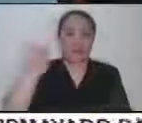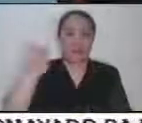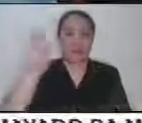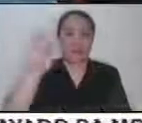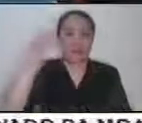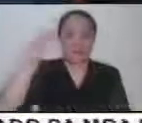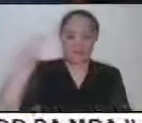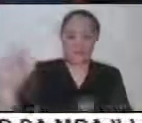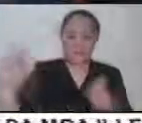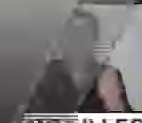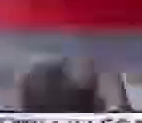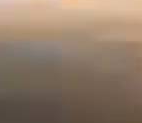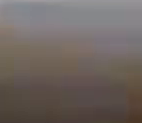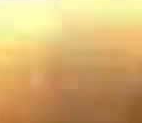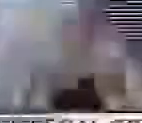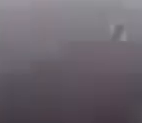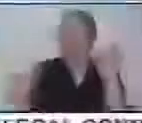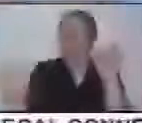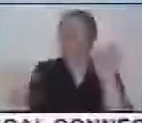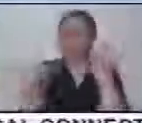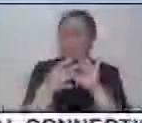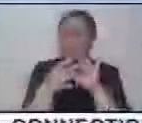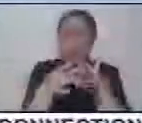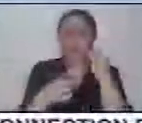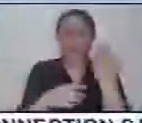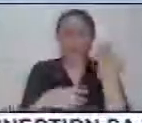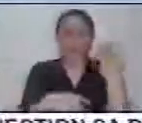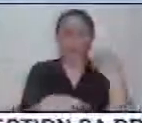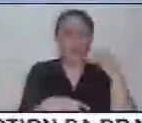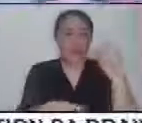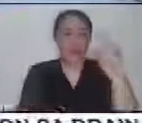Haudian sa detalye, live, Rise and Shine, Bernard.